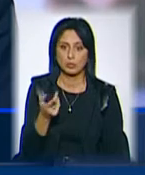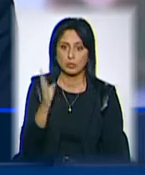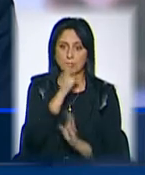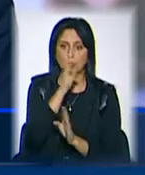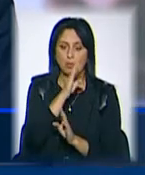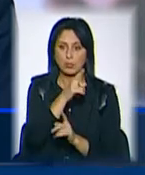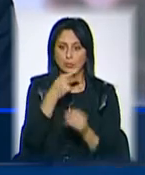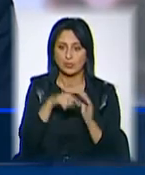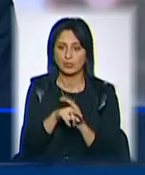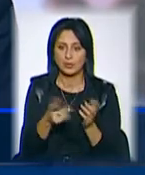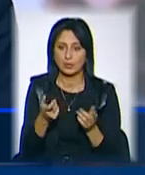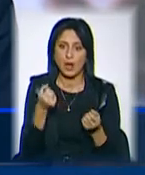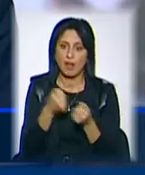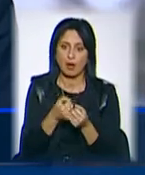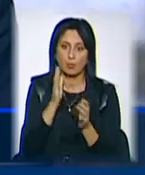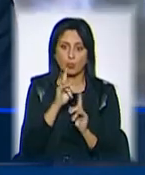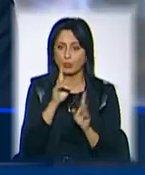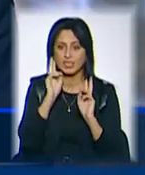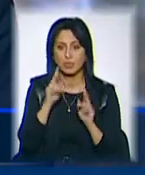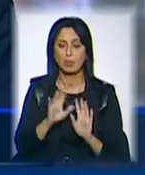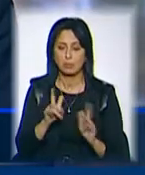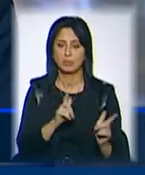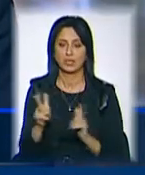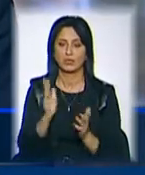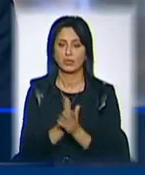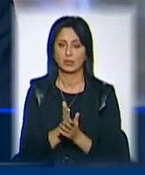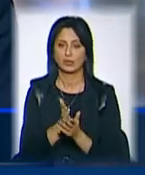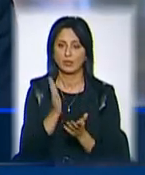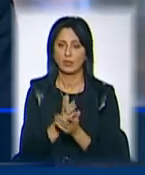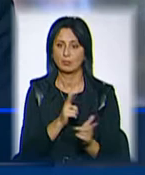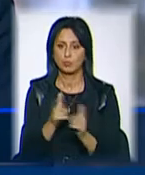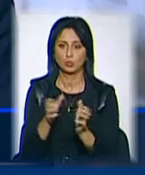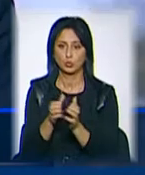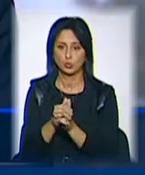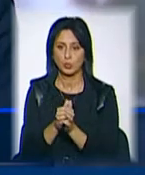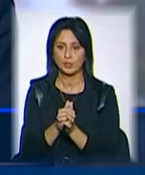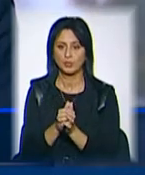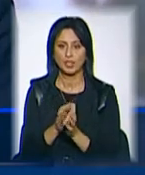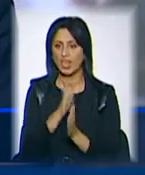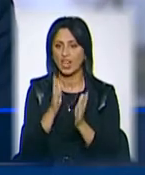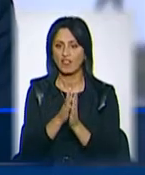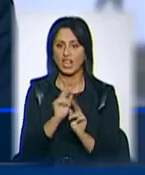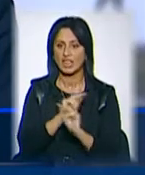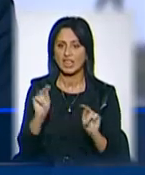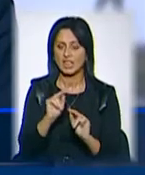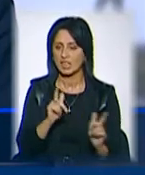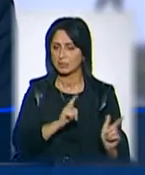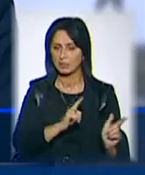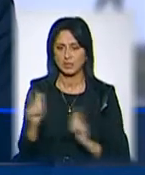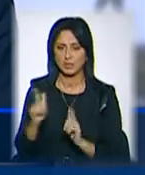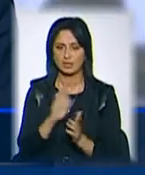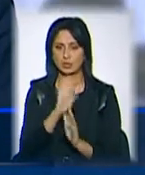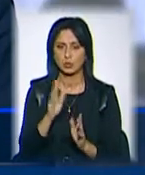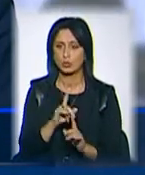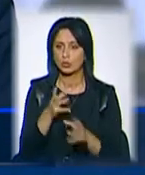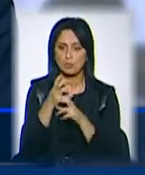კლიმატური პირობებიდან გამო არ არის ავარიები, თუმცა ჩვენ ვართ მობილიზებული, გვყავს მობილური ჯგუფები და ყველანაირი ტრეინინგი აქვთ მათ გავლილი